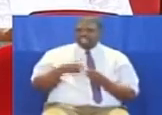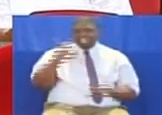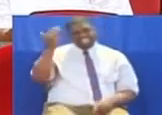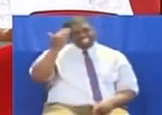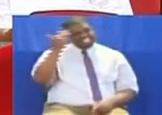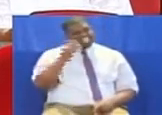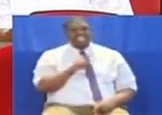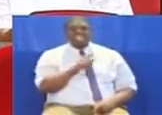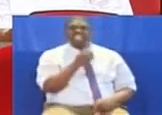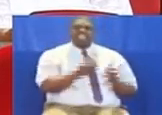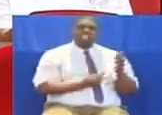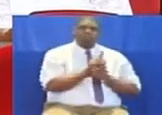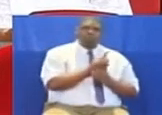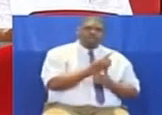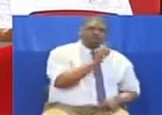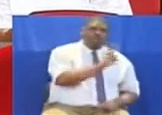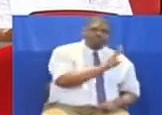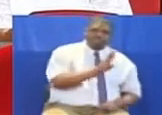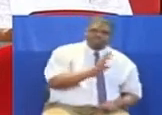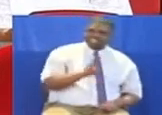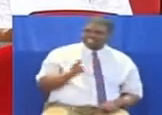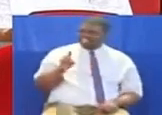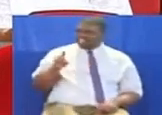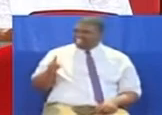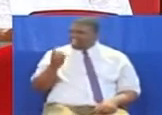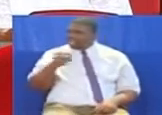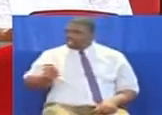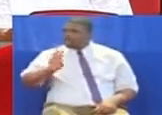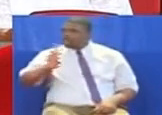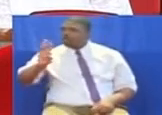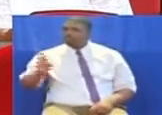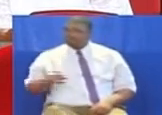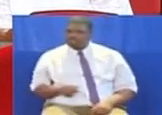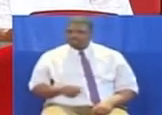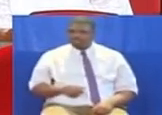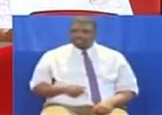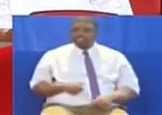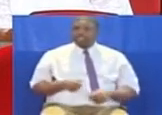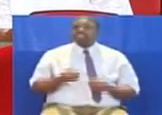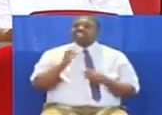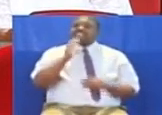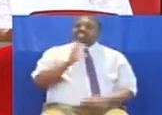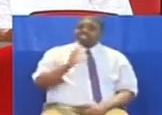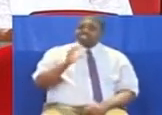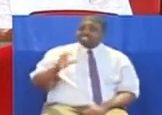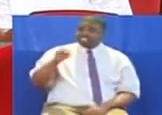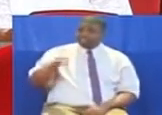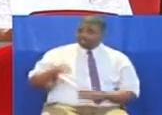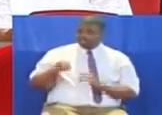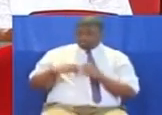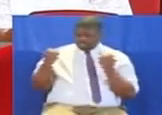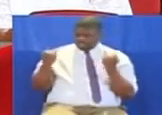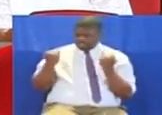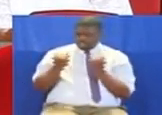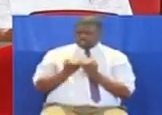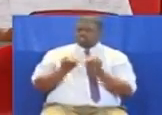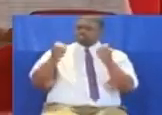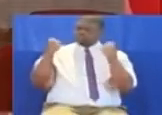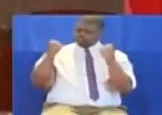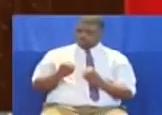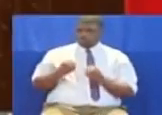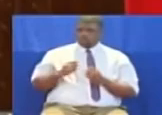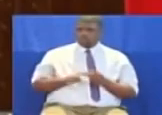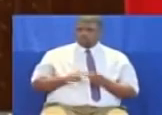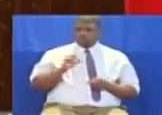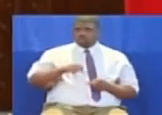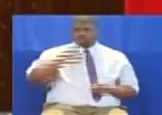anatoka wapi, anakwenda, ni chama cha watu wote. Lakini CCM ni taasisi imara. Na ndio